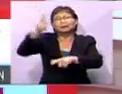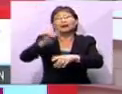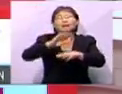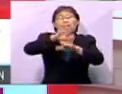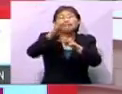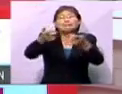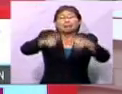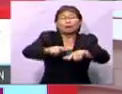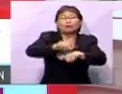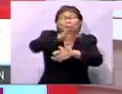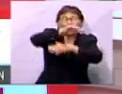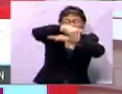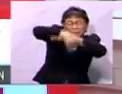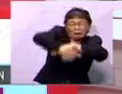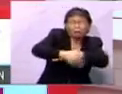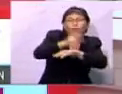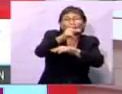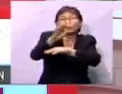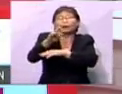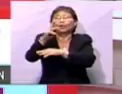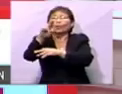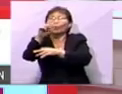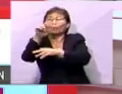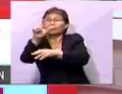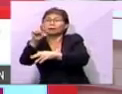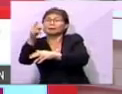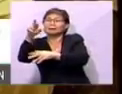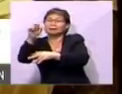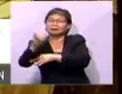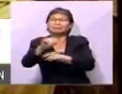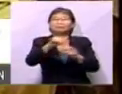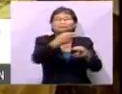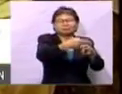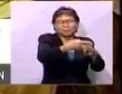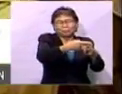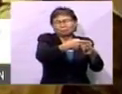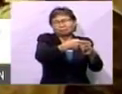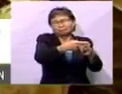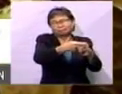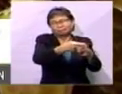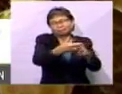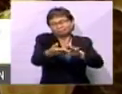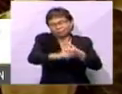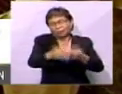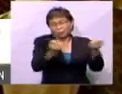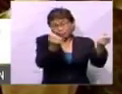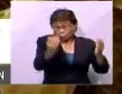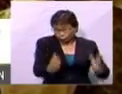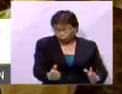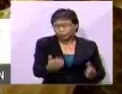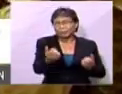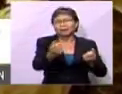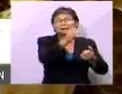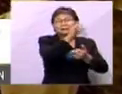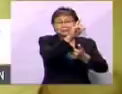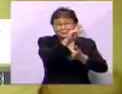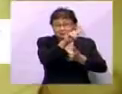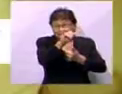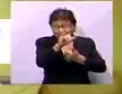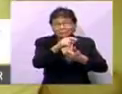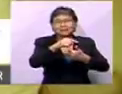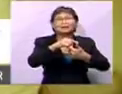yang diwujudkan dengan purata pendapatan meningkat antara 5% hingga 6% tahun.